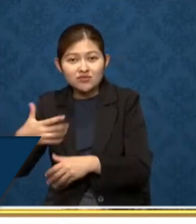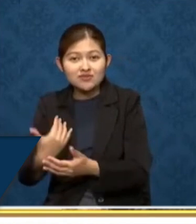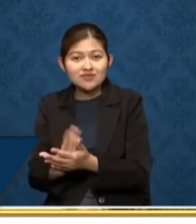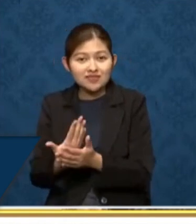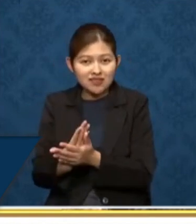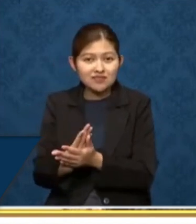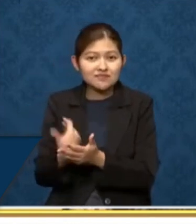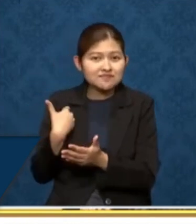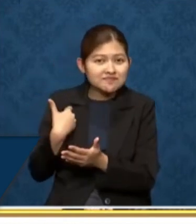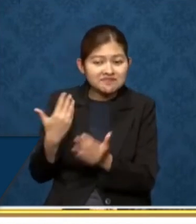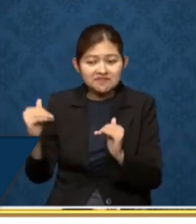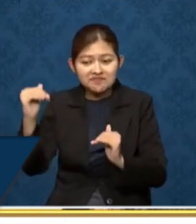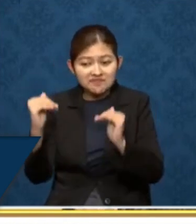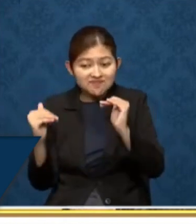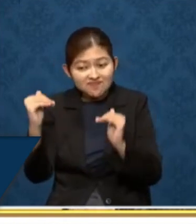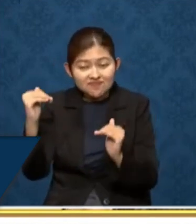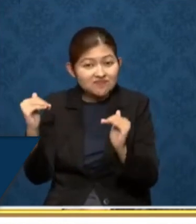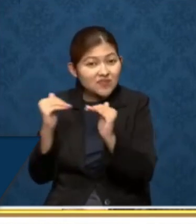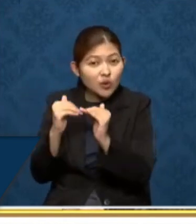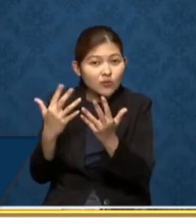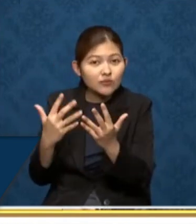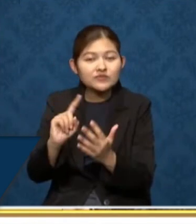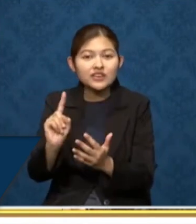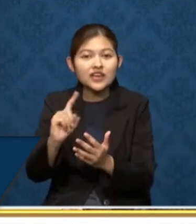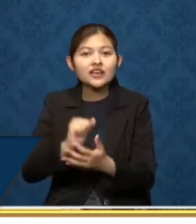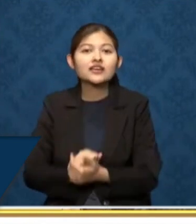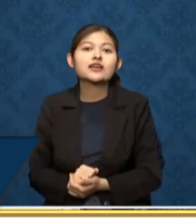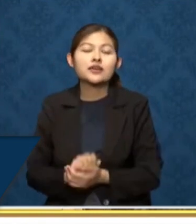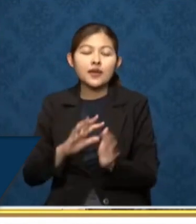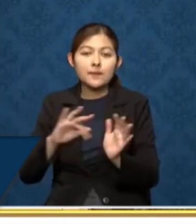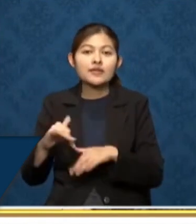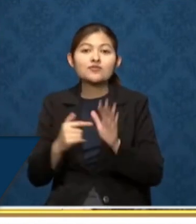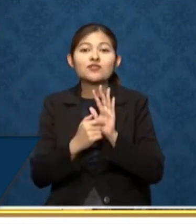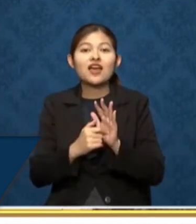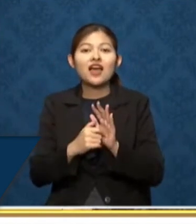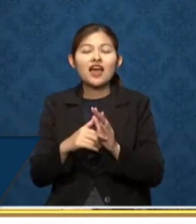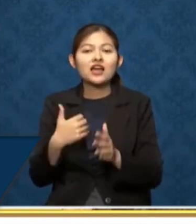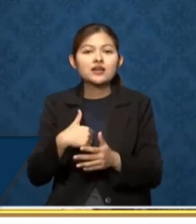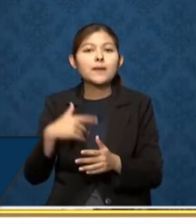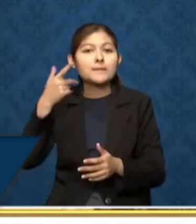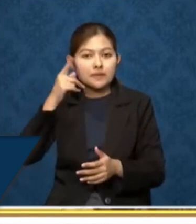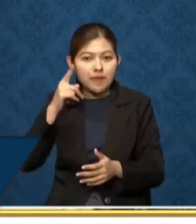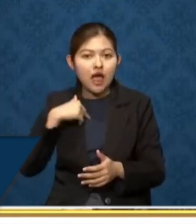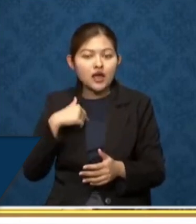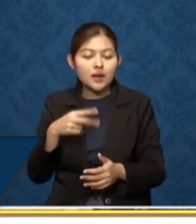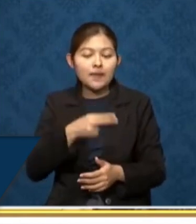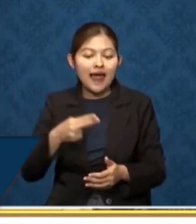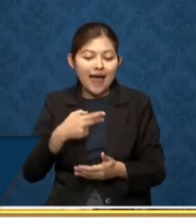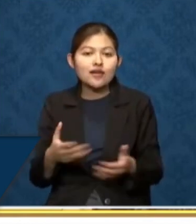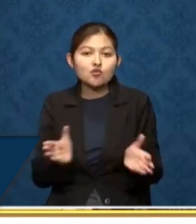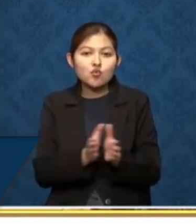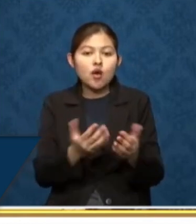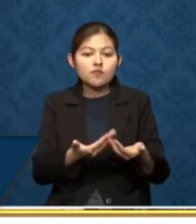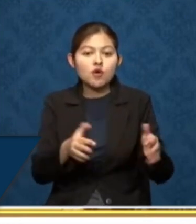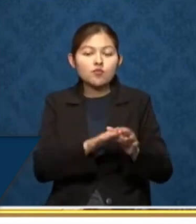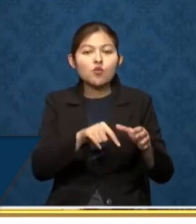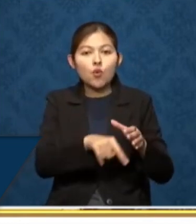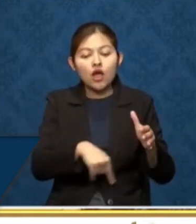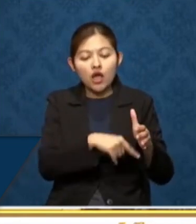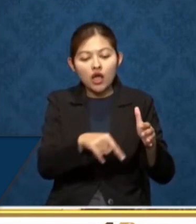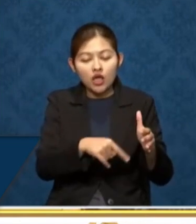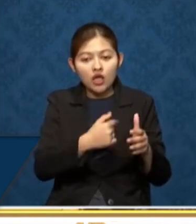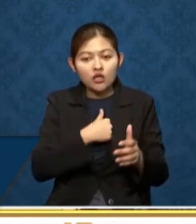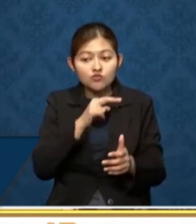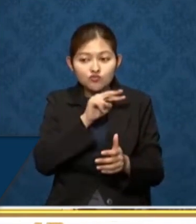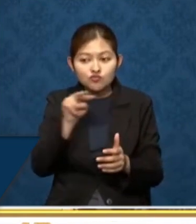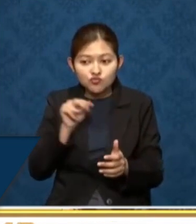ค่าเท่ากันหรือไม่เป็นเรื่องราวของคุณป้าคนหนึ่งที่ใช้ชีวิตอยู่กับหลานค่ะในทุกๆวันคุณป้าต้องคอยดูค่ะว่าวัด